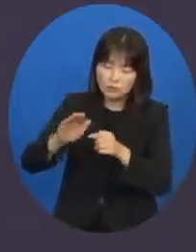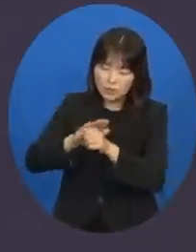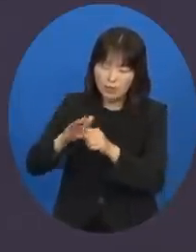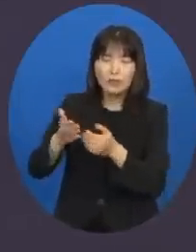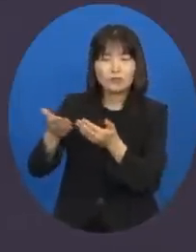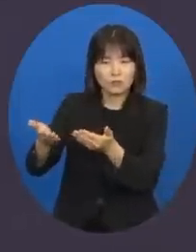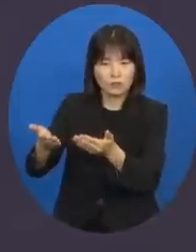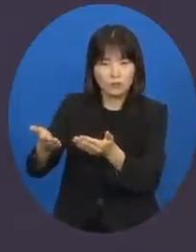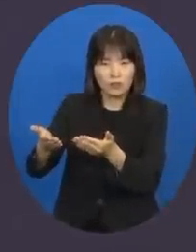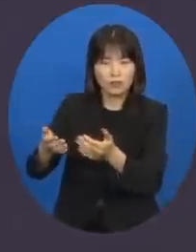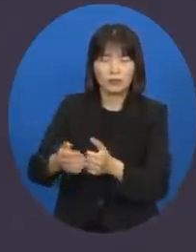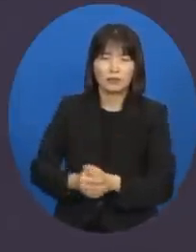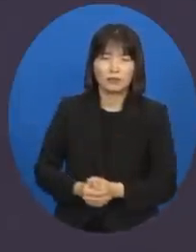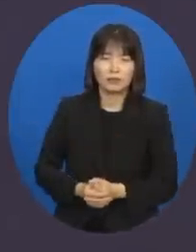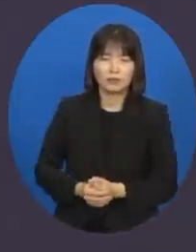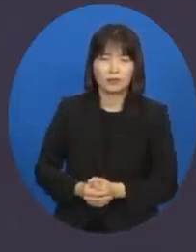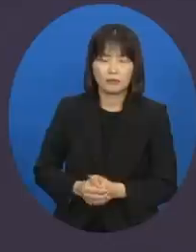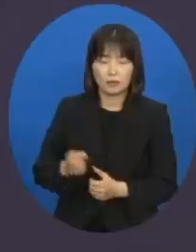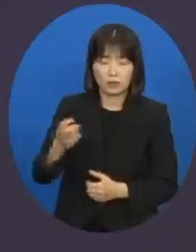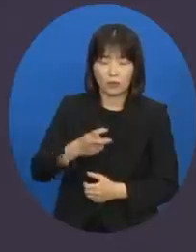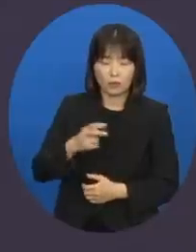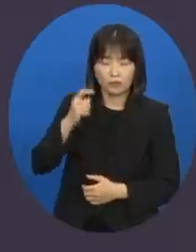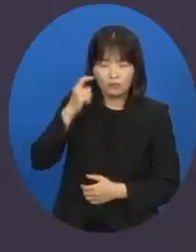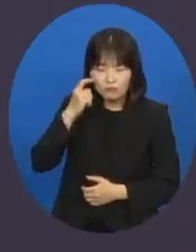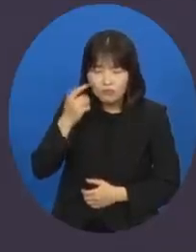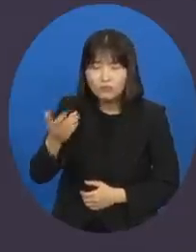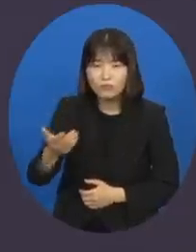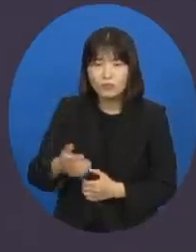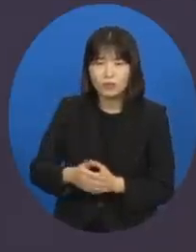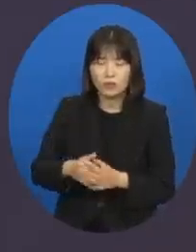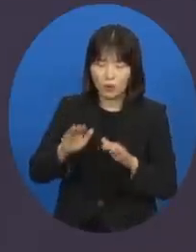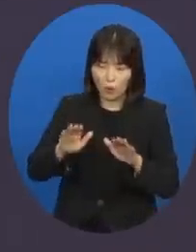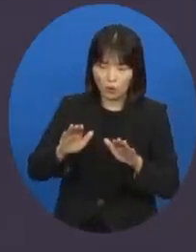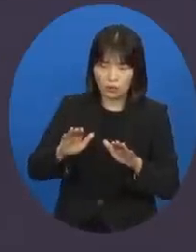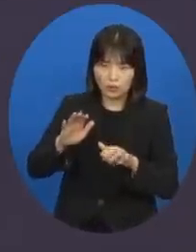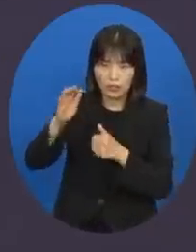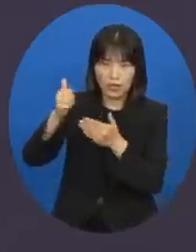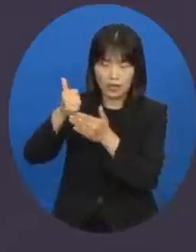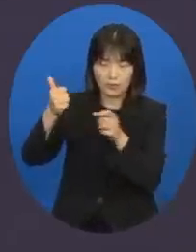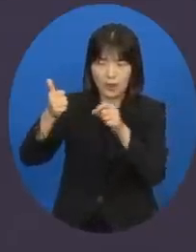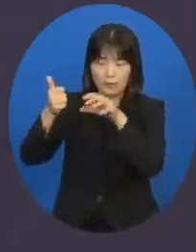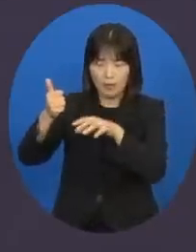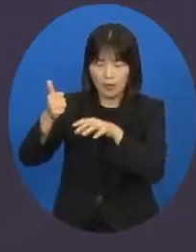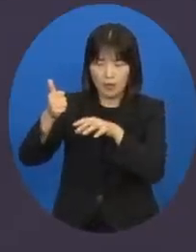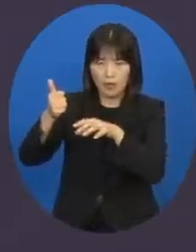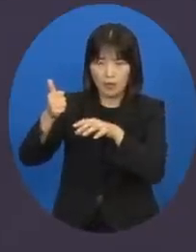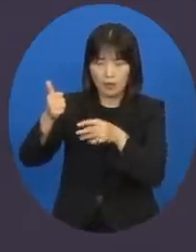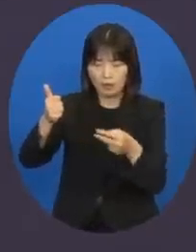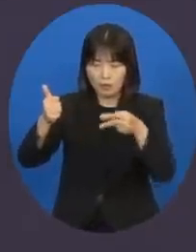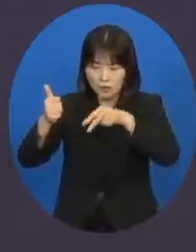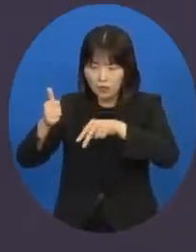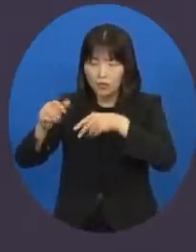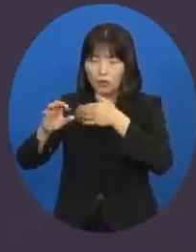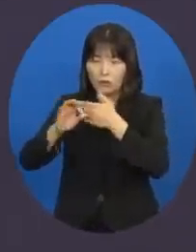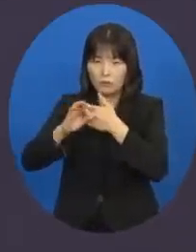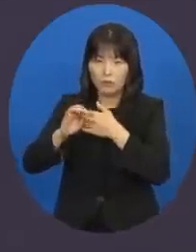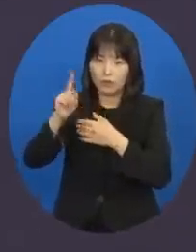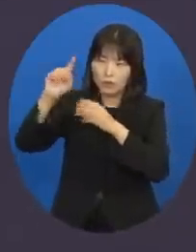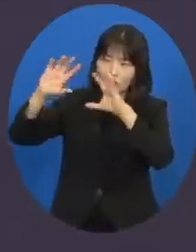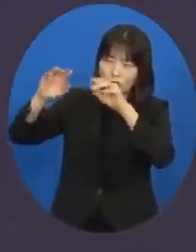조심스럽지만 이렇게 물으셨다고 해요. 만일 오늘이라도 하나님 앞에 서시면 천국에 가실 수 있는